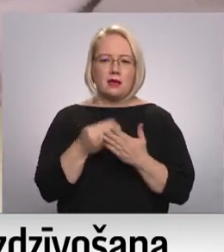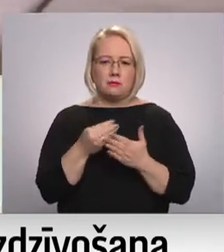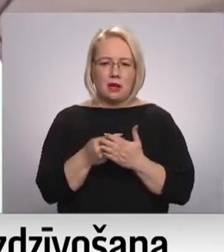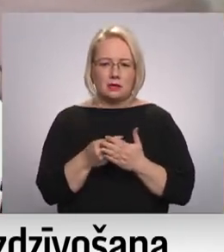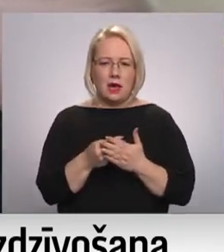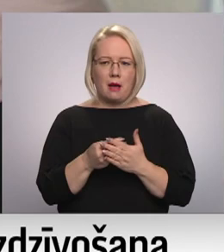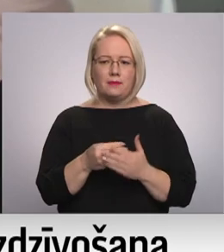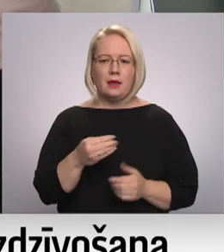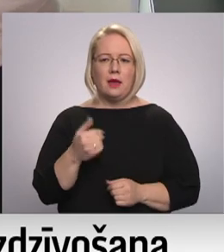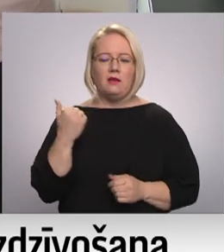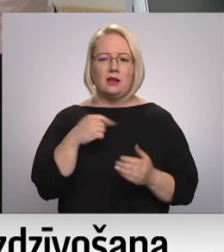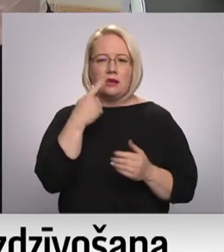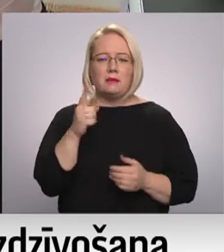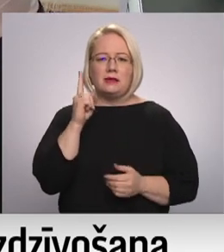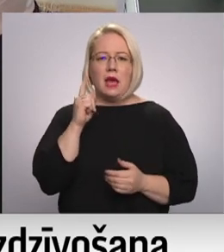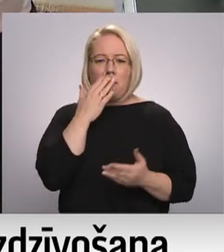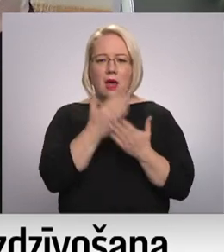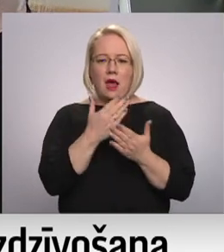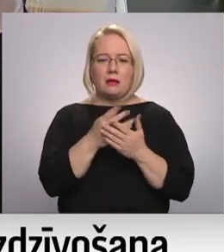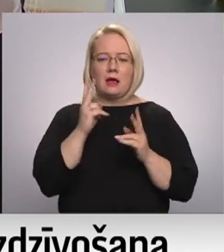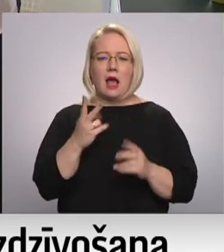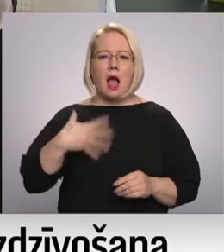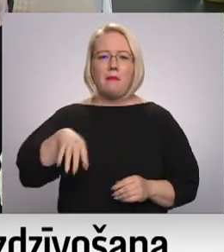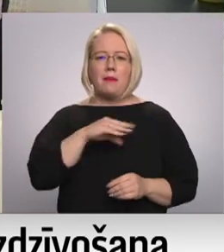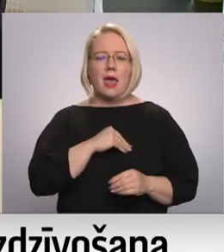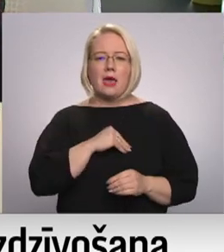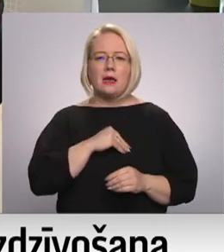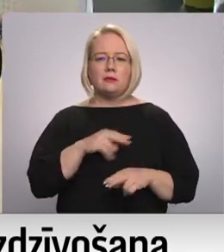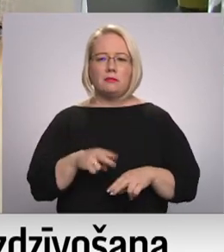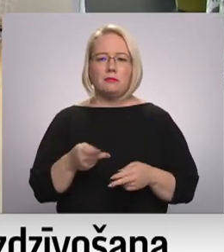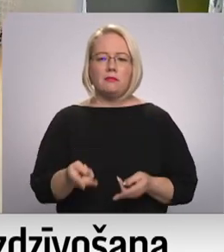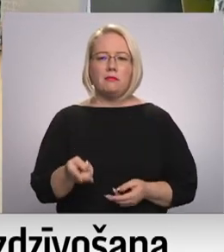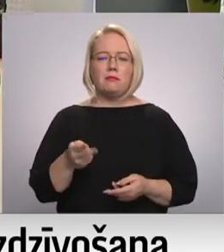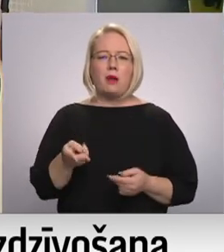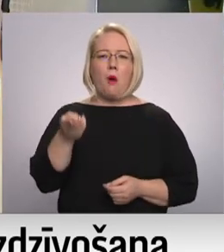tikai parādīsim okumu, kā mēs braucam. Mēs vēl neiesam tur gulēt, neko nē.